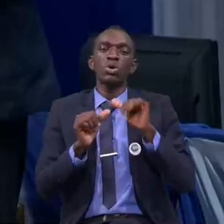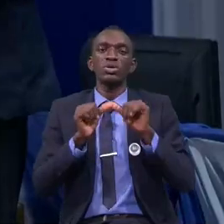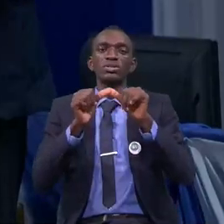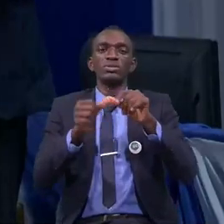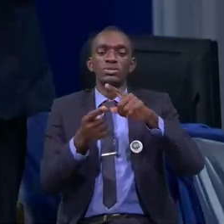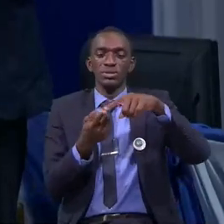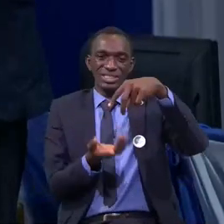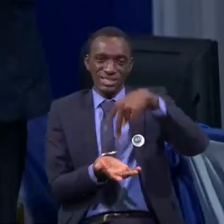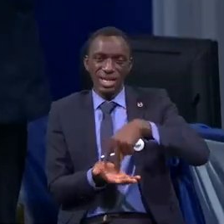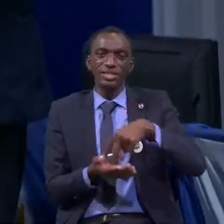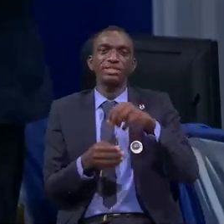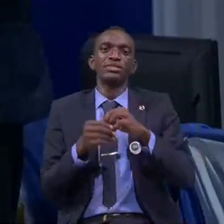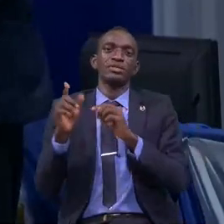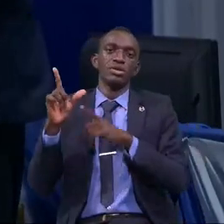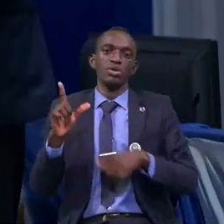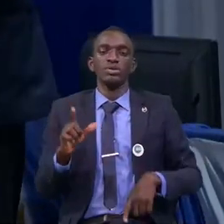dans le Seigneur.